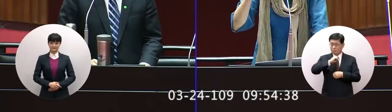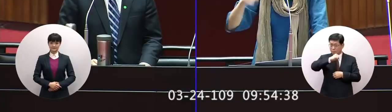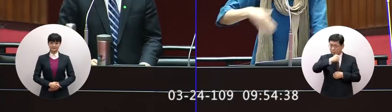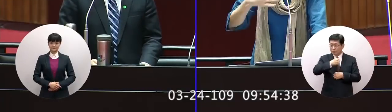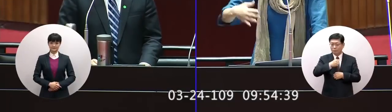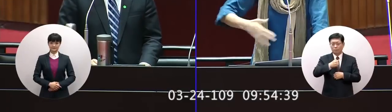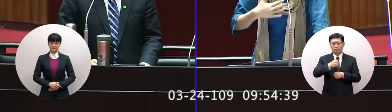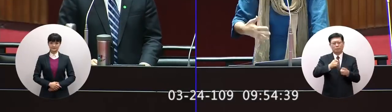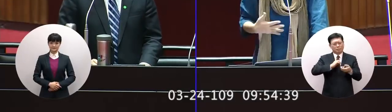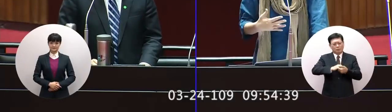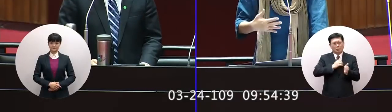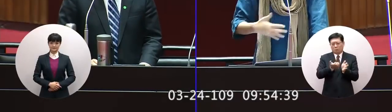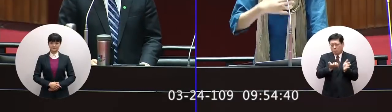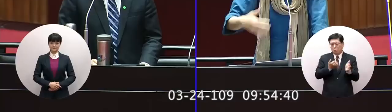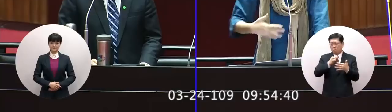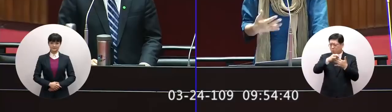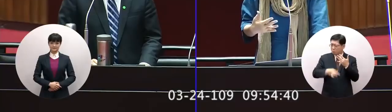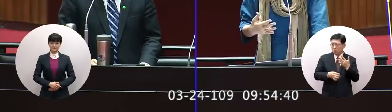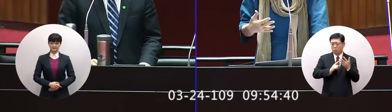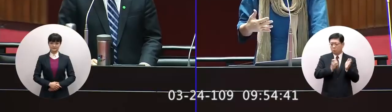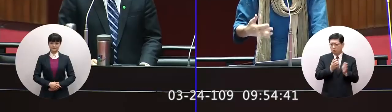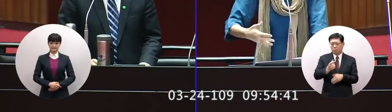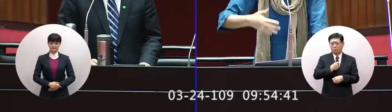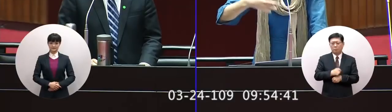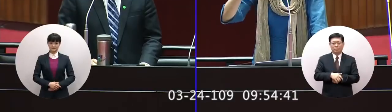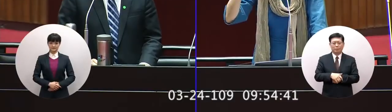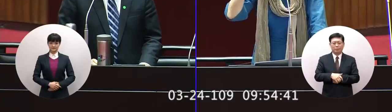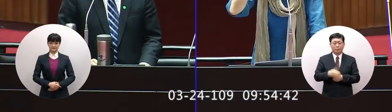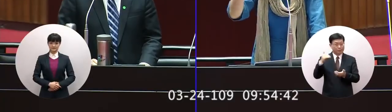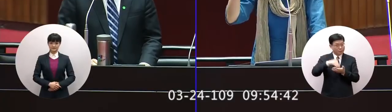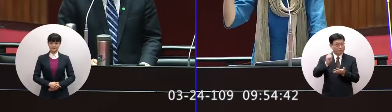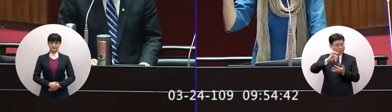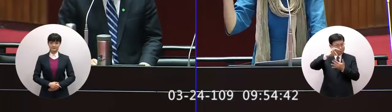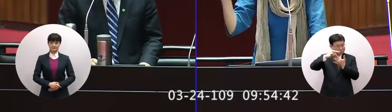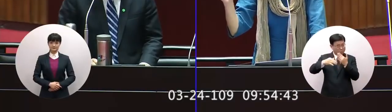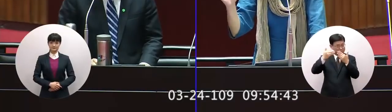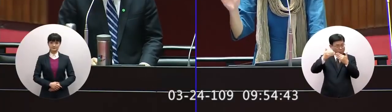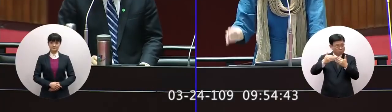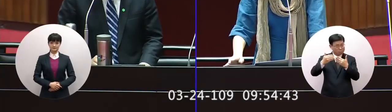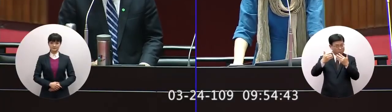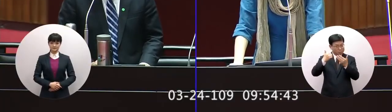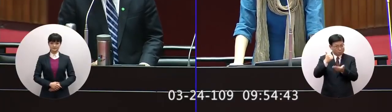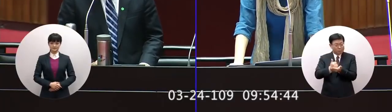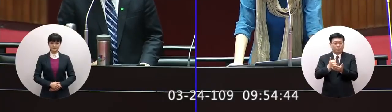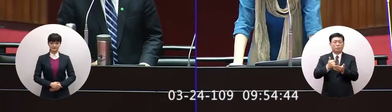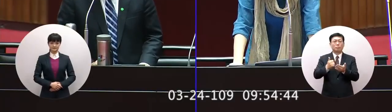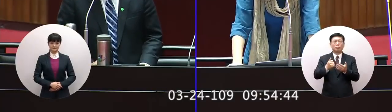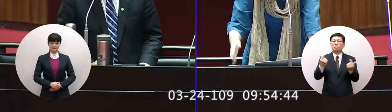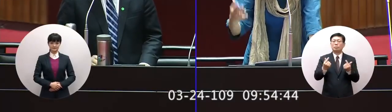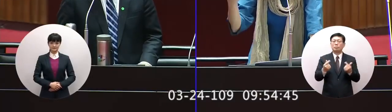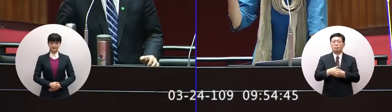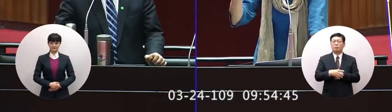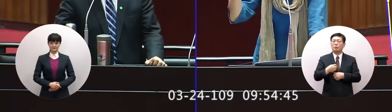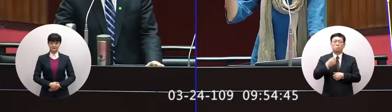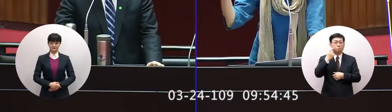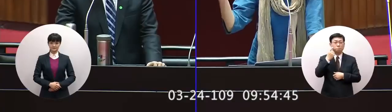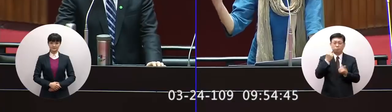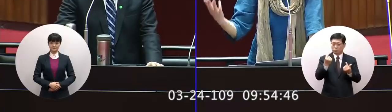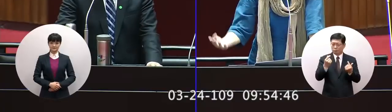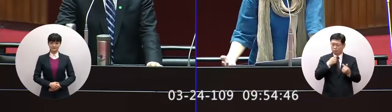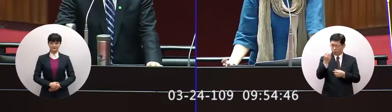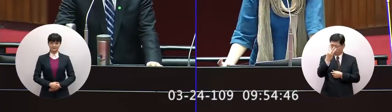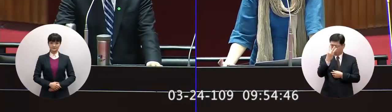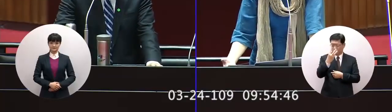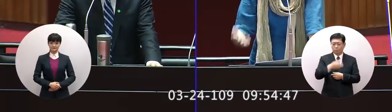台湾，那你们一定要有预期啊，要预先准备啊，哈，到底是什么样的状况底下呢？譬如说我在想，就可